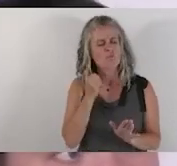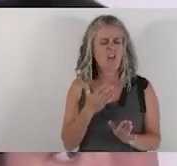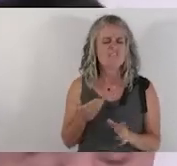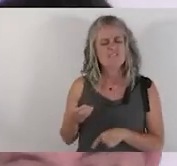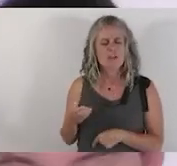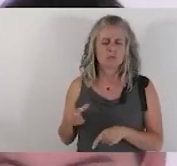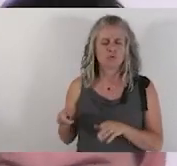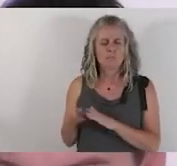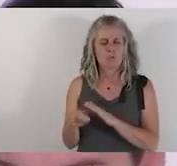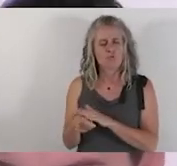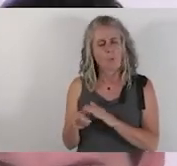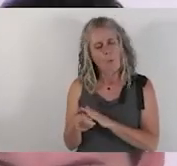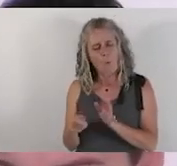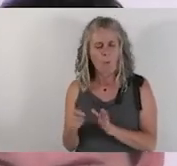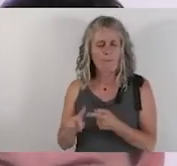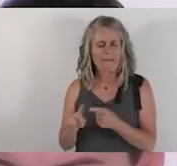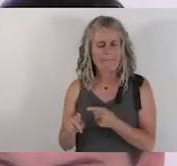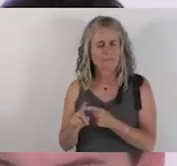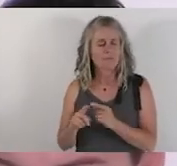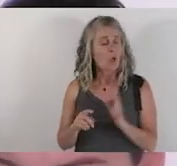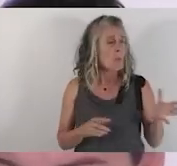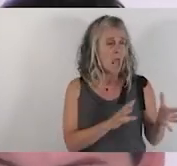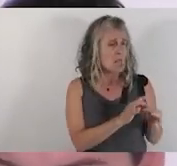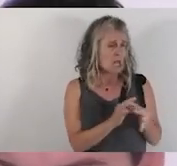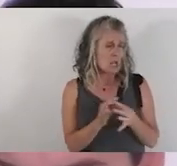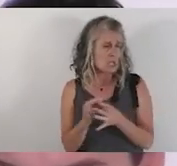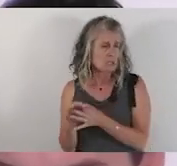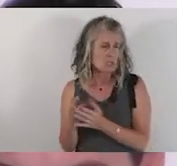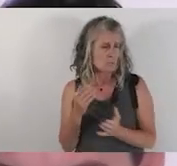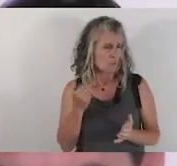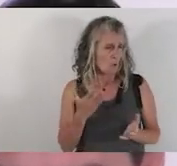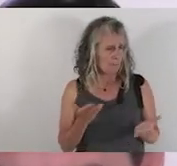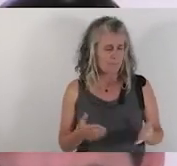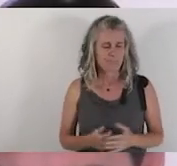sur la troisième, mais ça, c'est dans le même cadre. Voilà, donc, alors,